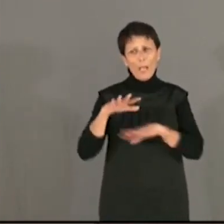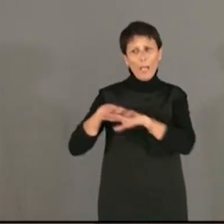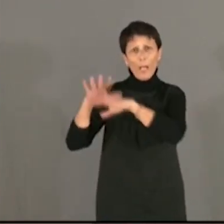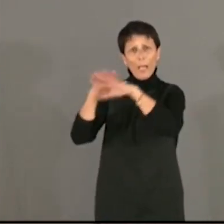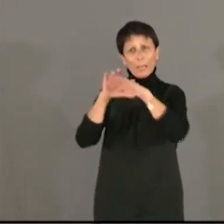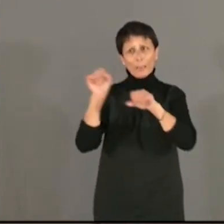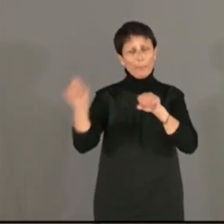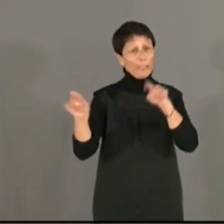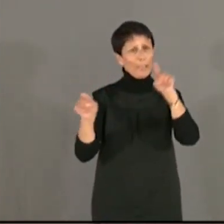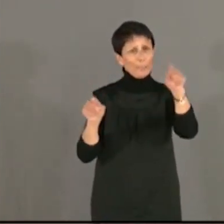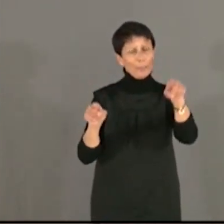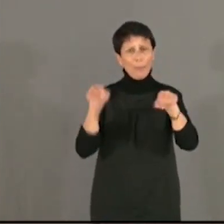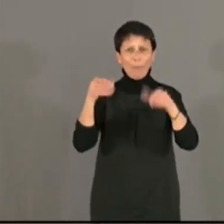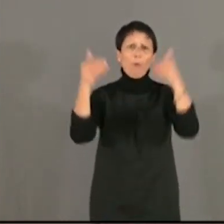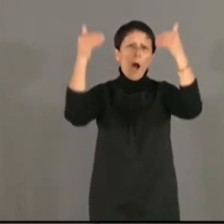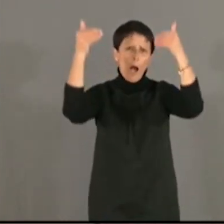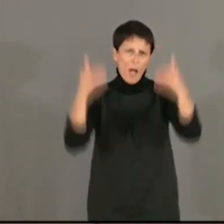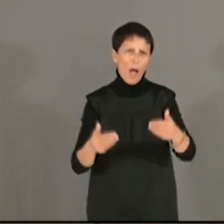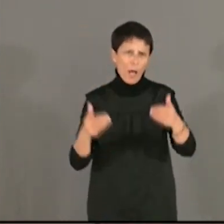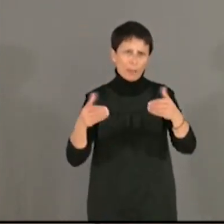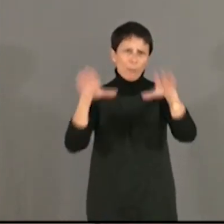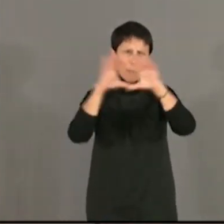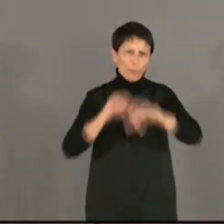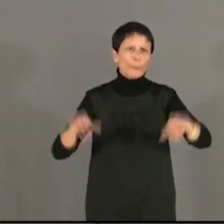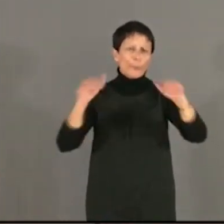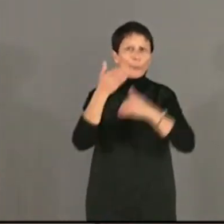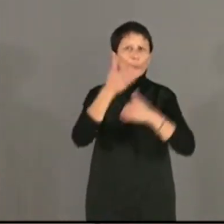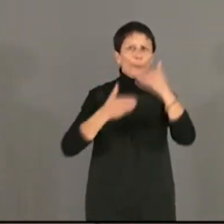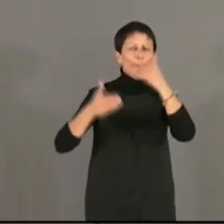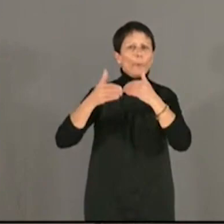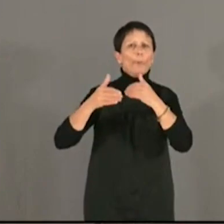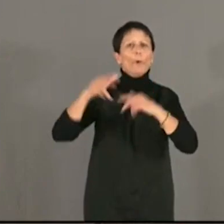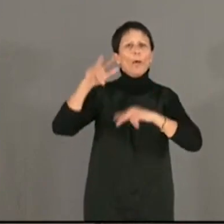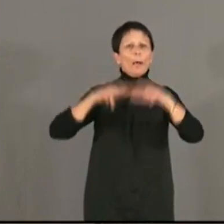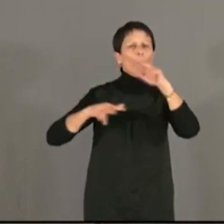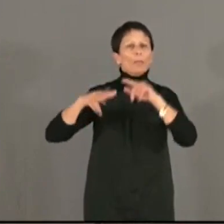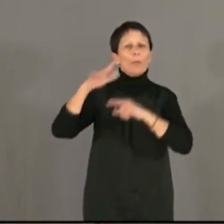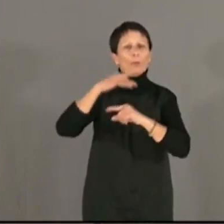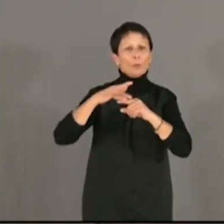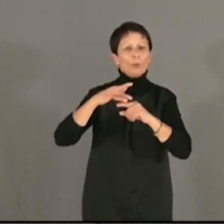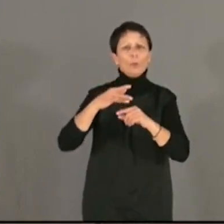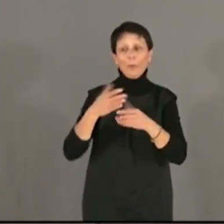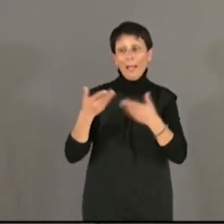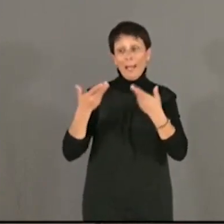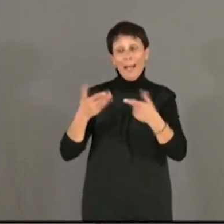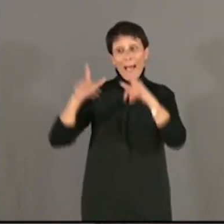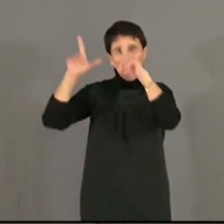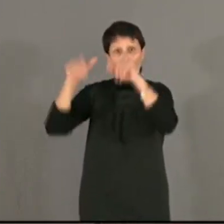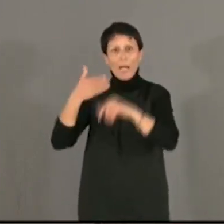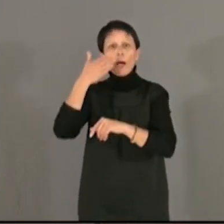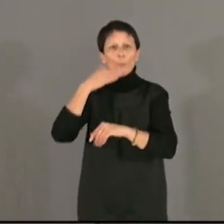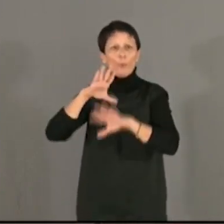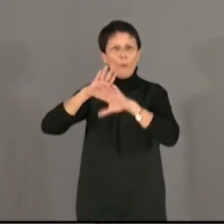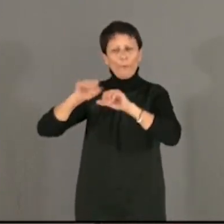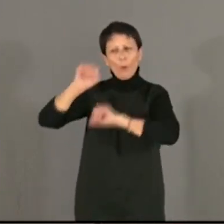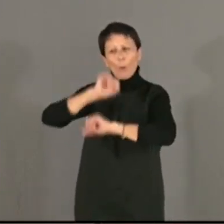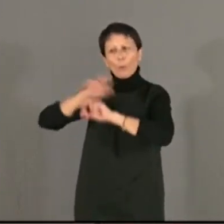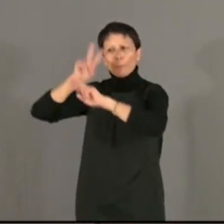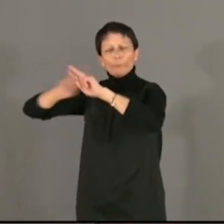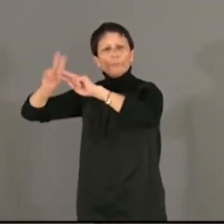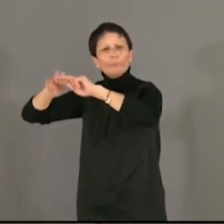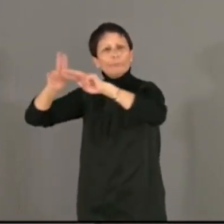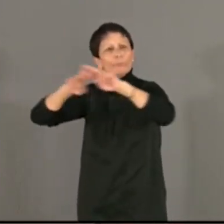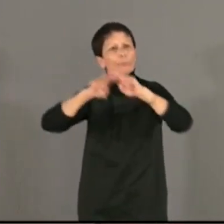quartiers-là, il faut stopper la construction de logements sociaux, qu'il faut rénover l'existant, parce qu'effectivement, il y a